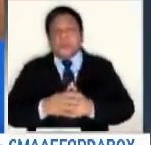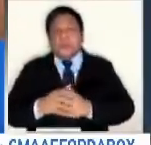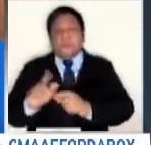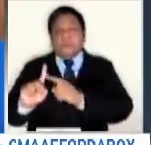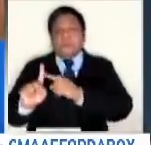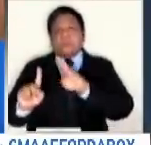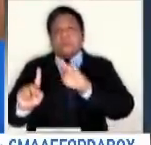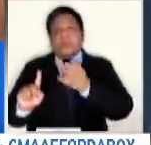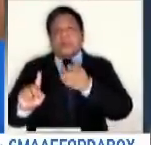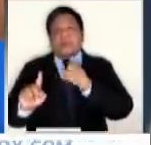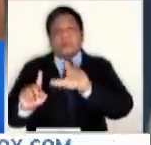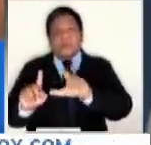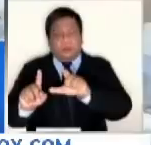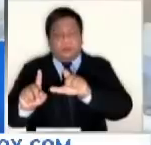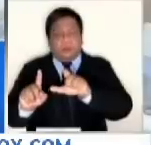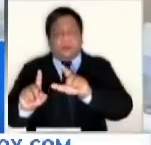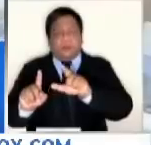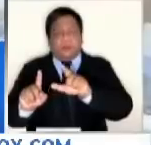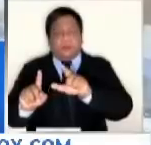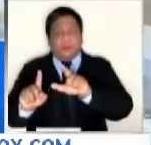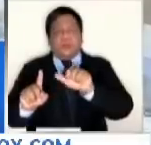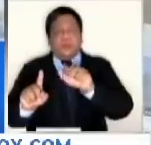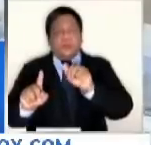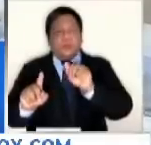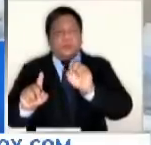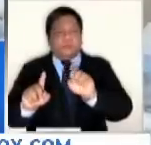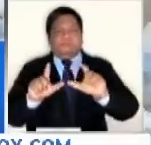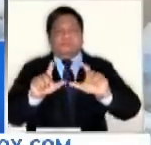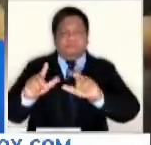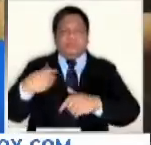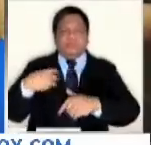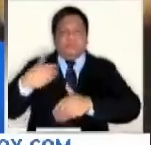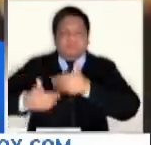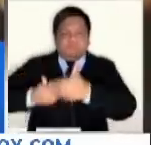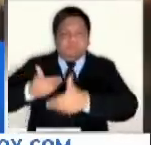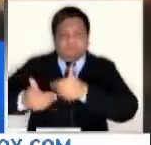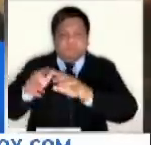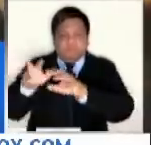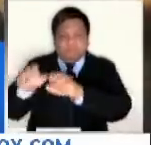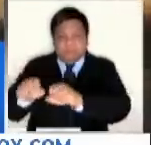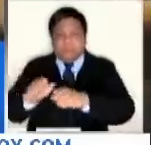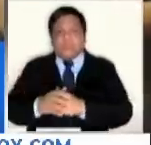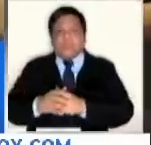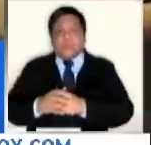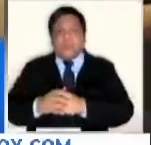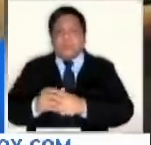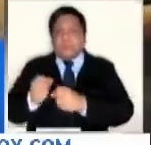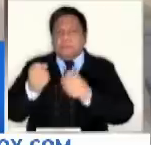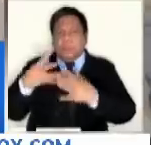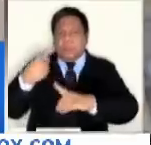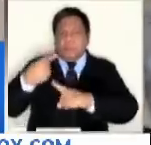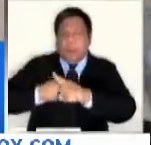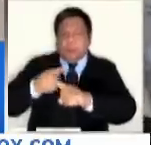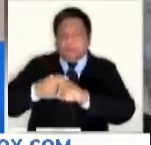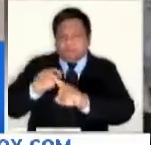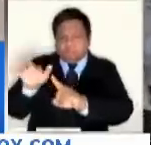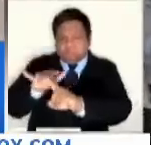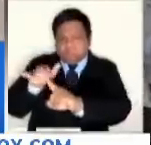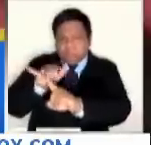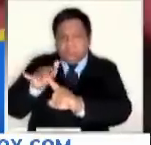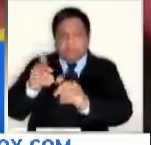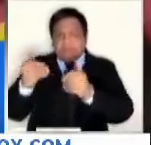PNP Drug Enforcement Group. Ilang buwan ding minanmana ng mga otoridad ang suspect na di tumigil sa bultuhang pagtutulak kahit na may